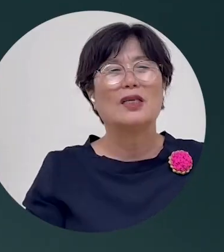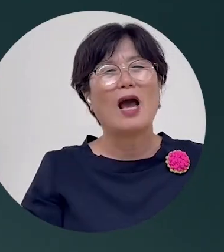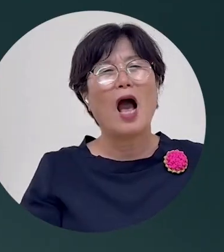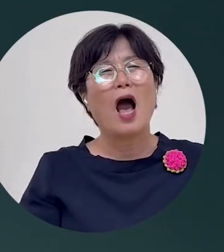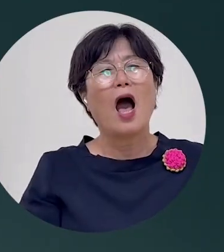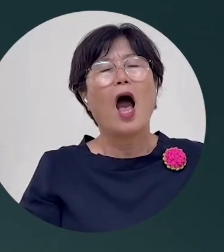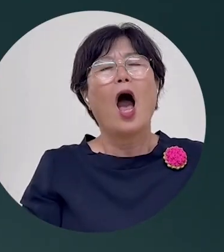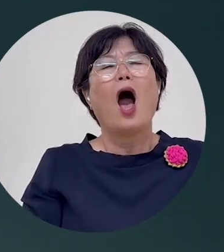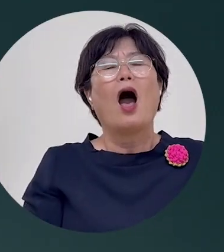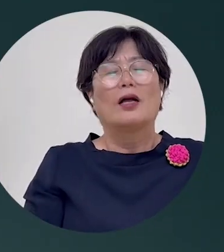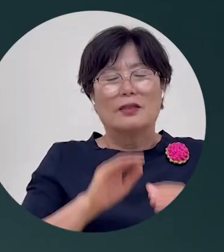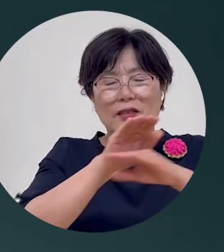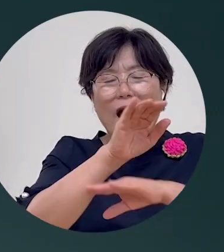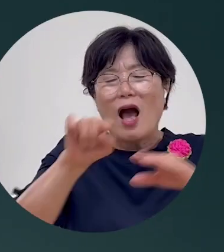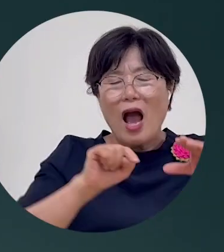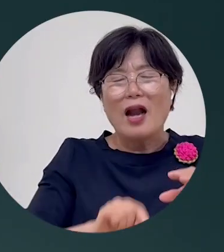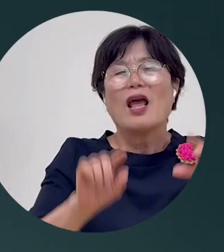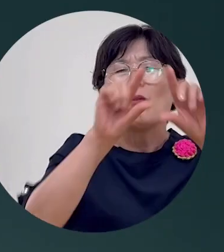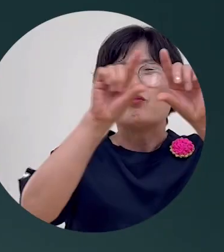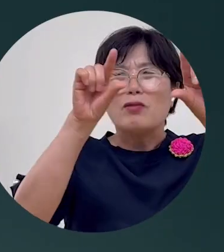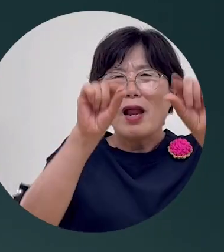없앨 수도 없는 노릇입니다.